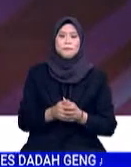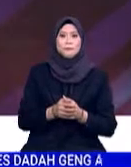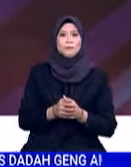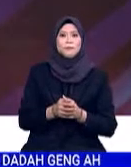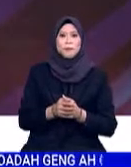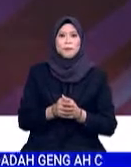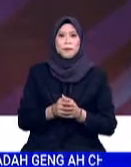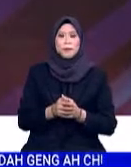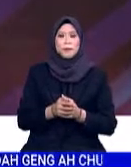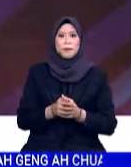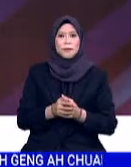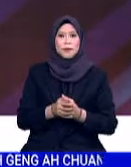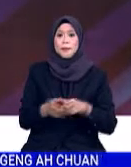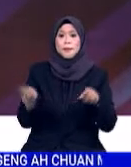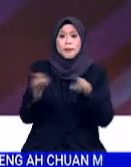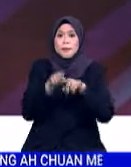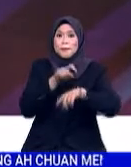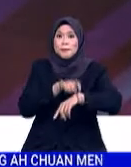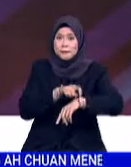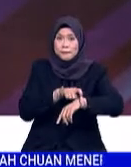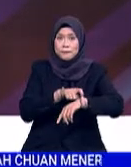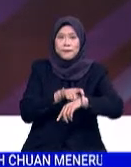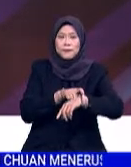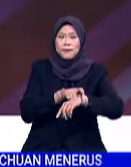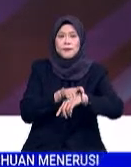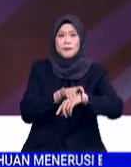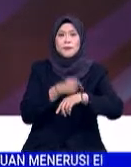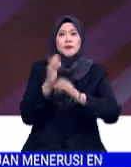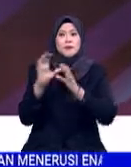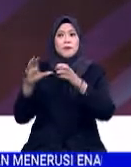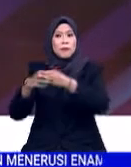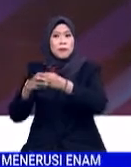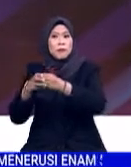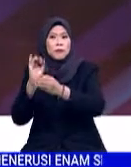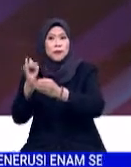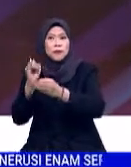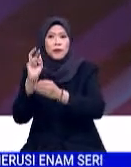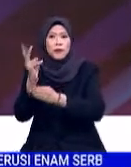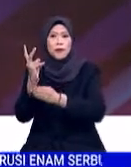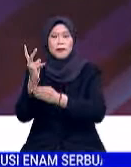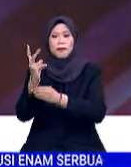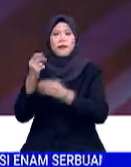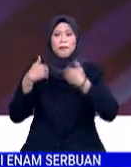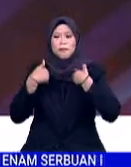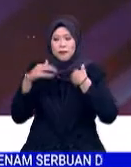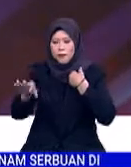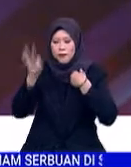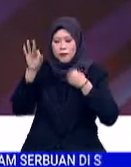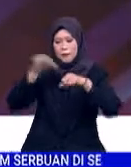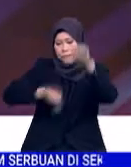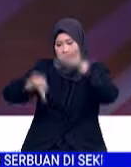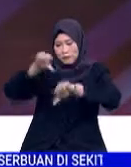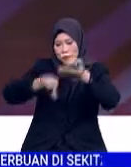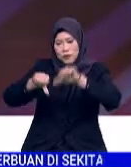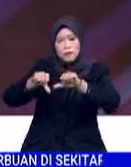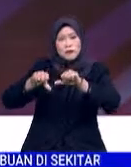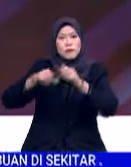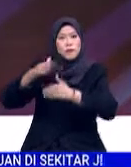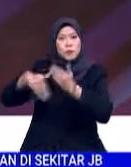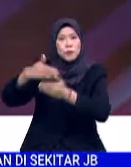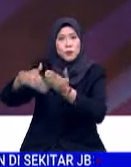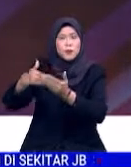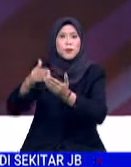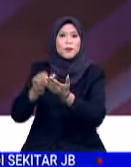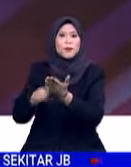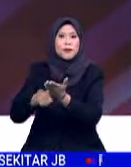Dalam hari yang sama juga, sindiket kedua iaitu merupakan satu makmal memproses dadah yang